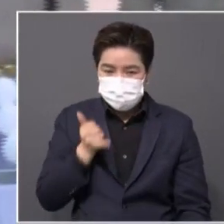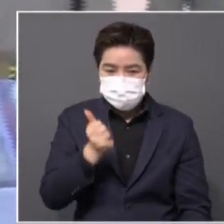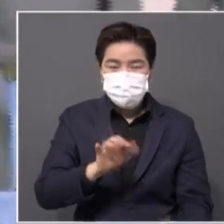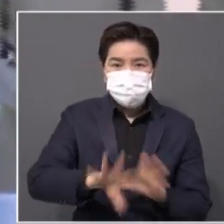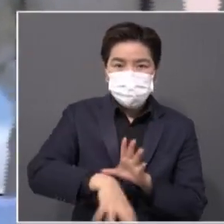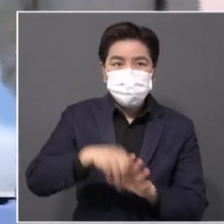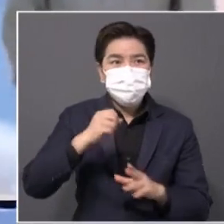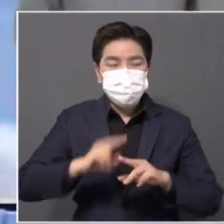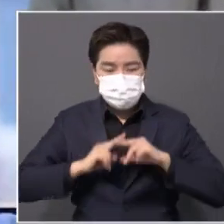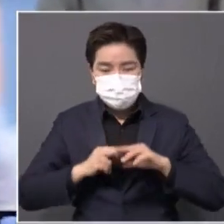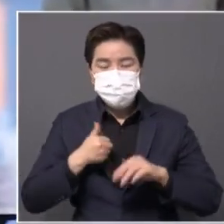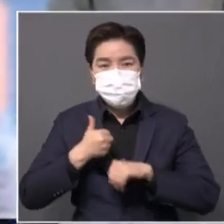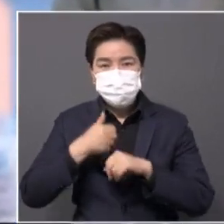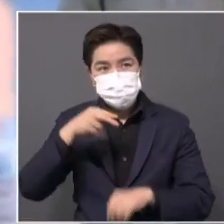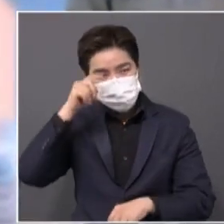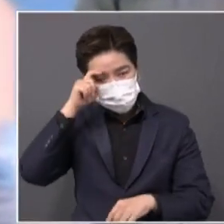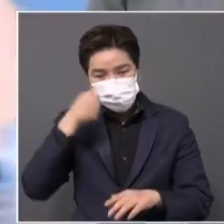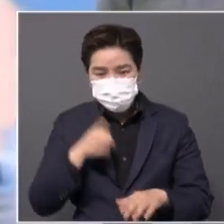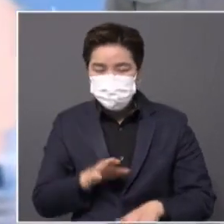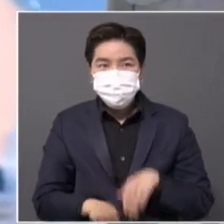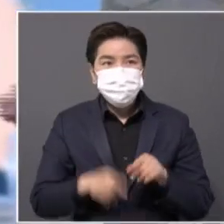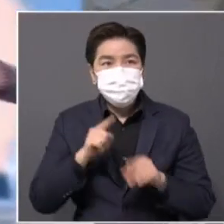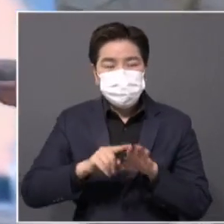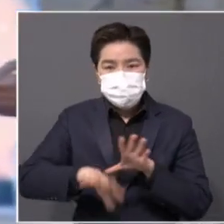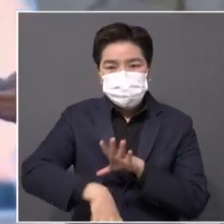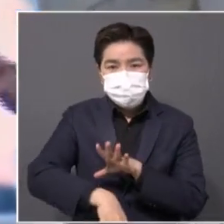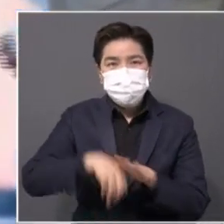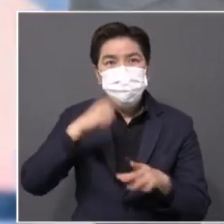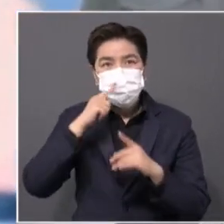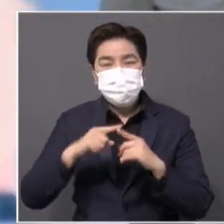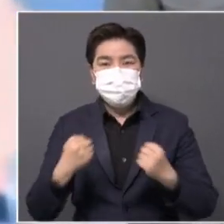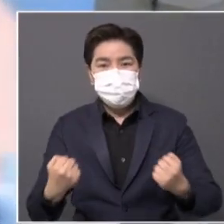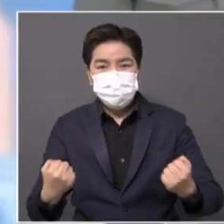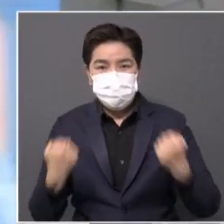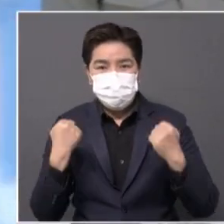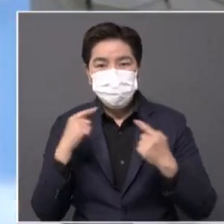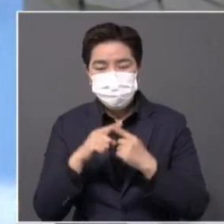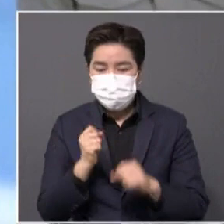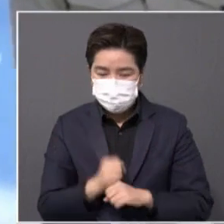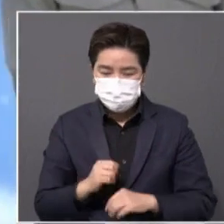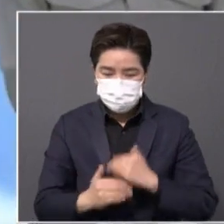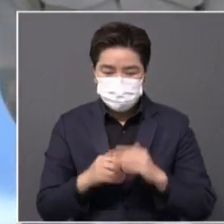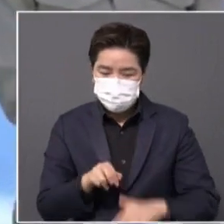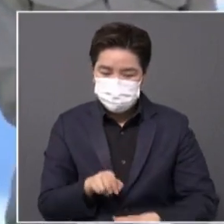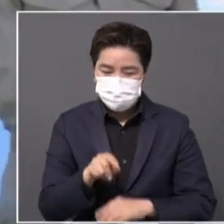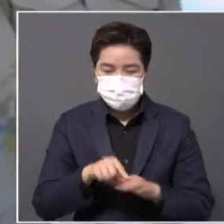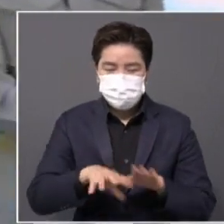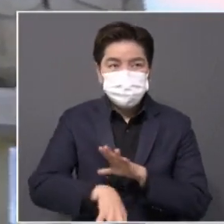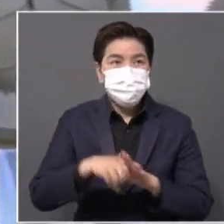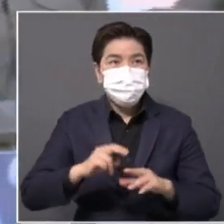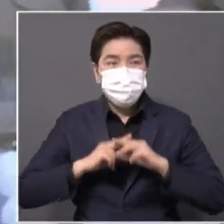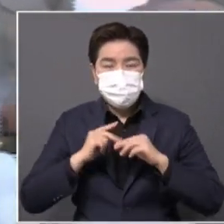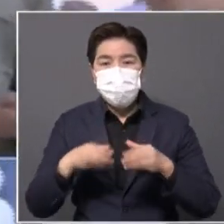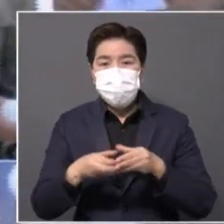เดินทางมาจับด้วยตนเองเดินคล่องทีเดียวนะคะดูแล้วค่อนข้างที่จะแข็งแรงทีเดียวล่ะค่ะเดินขึ้นบันไดมาจับด้วยตัวเอง